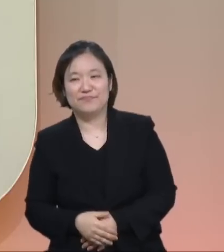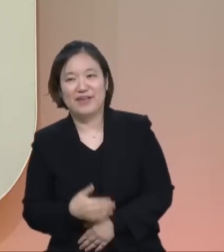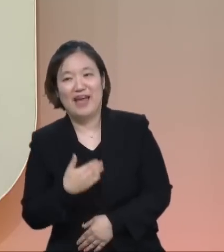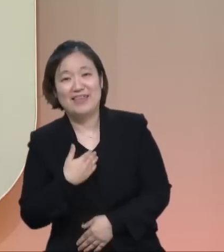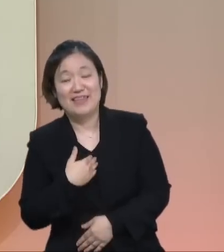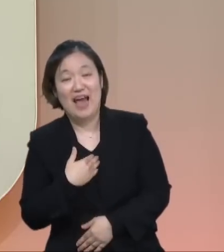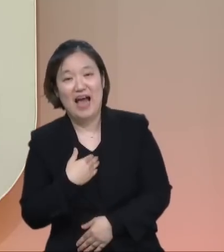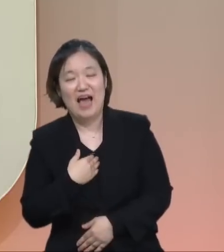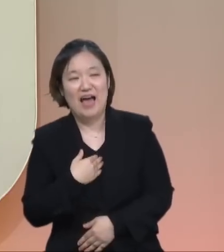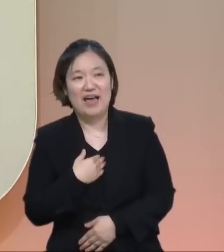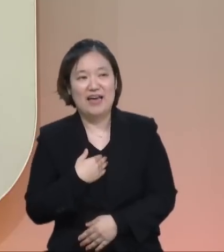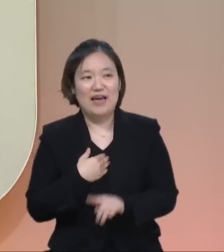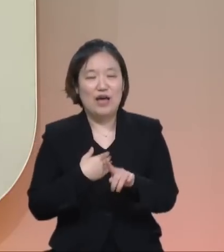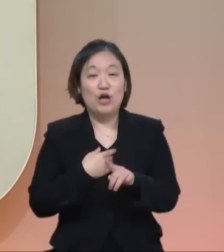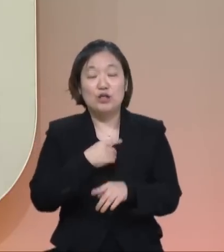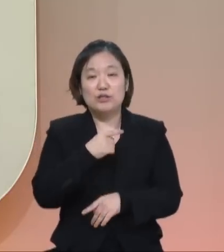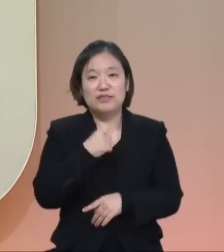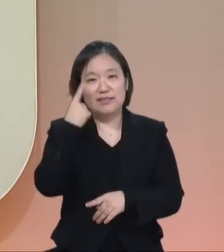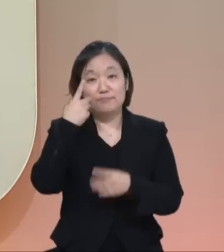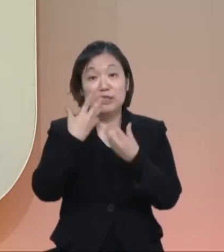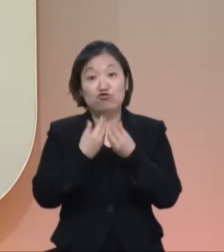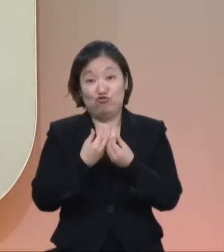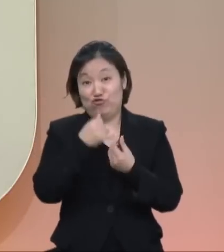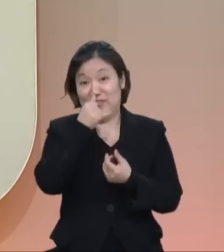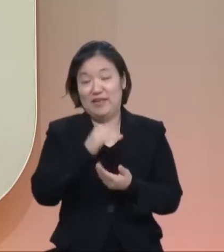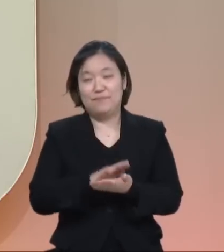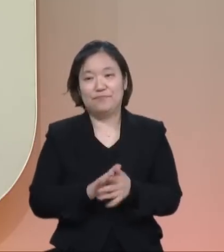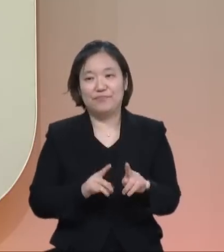소금물의 비유가 있지 않습니까 소금물